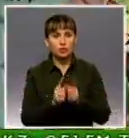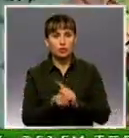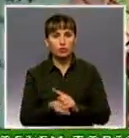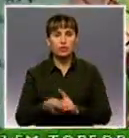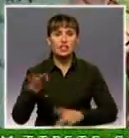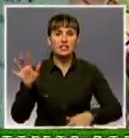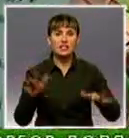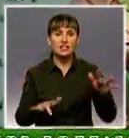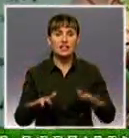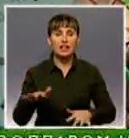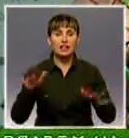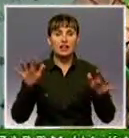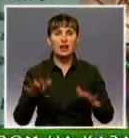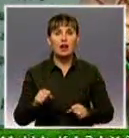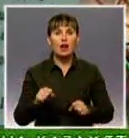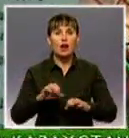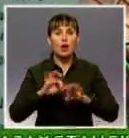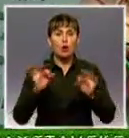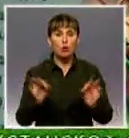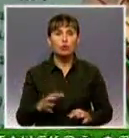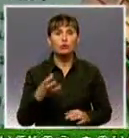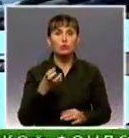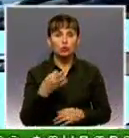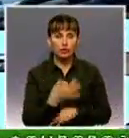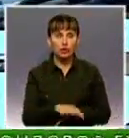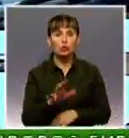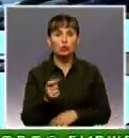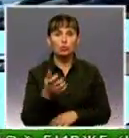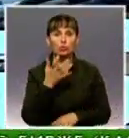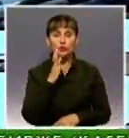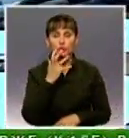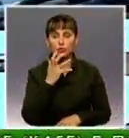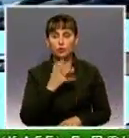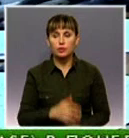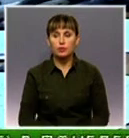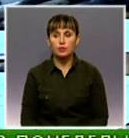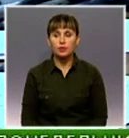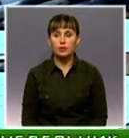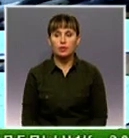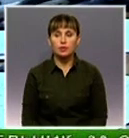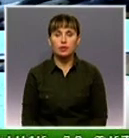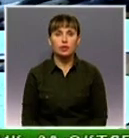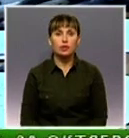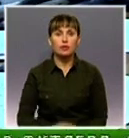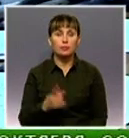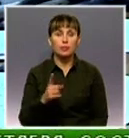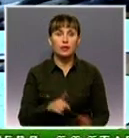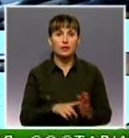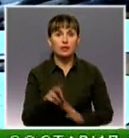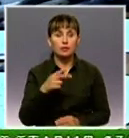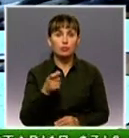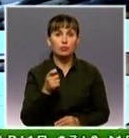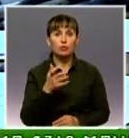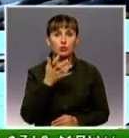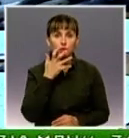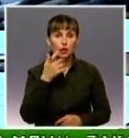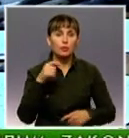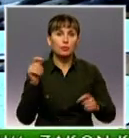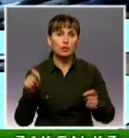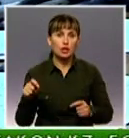А последние месяцы осени еще порадуют теплом. Первые две декады ноября ожидается теплым и